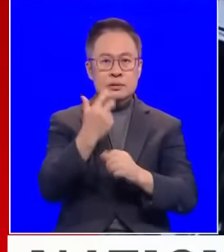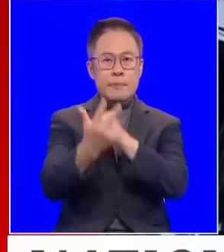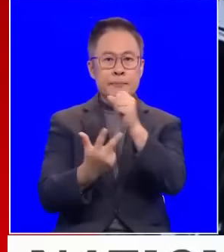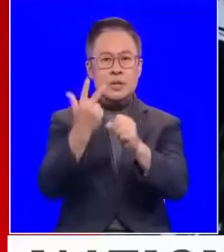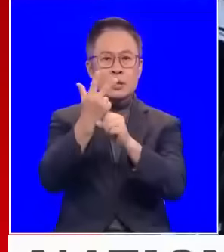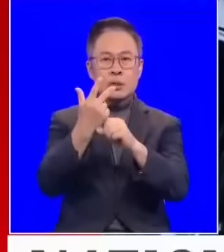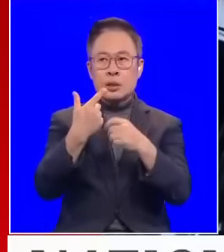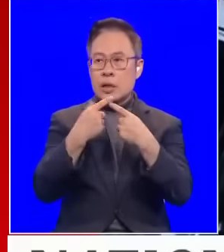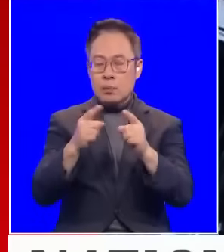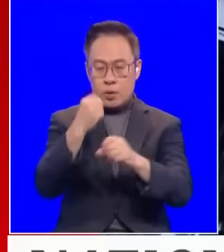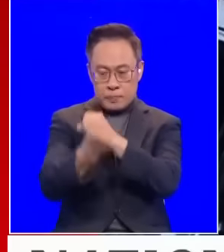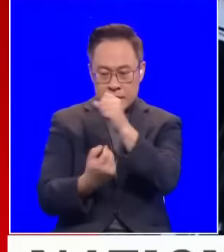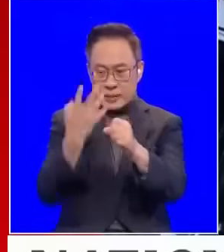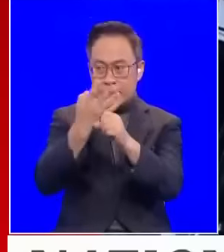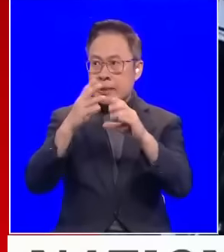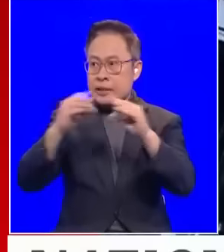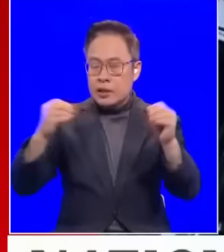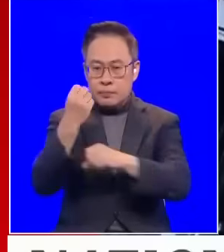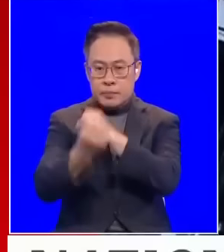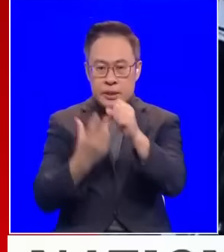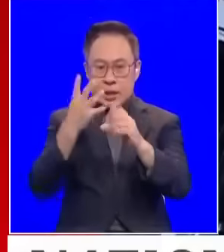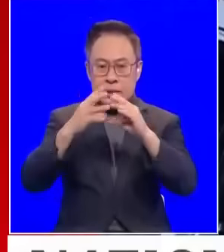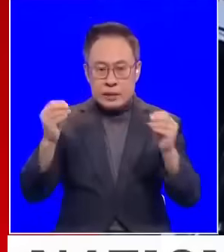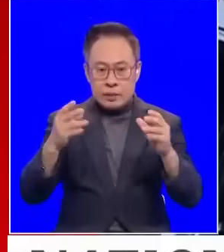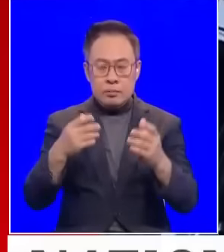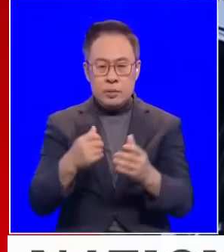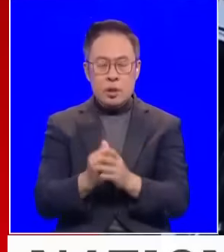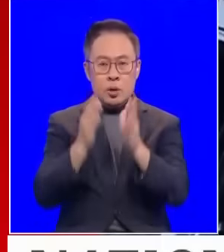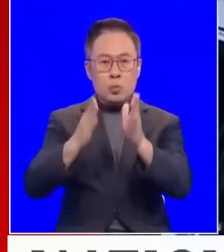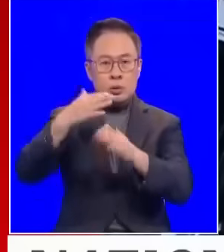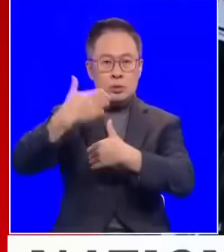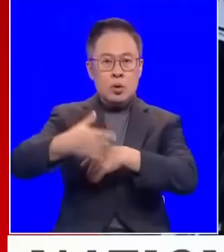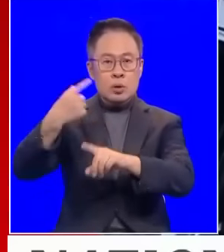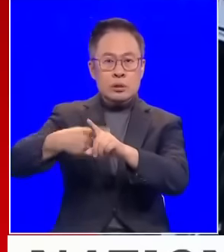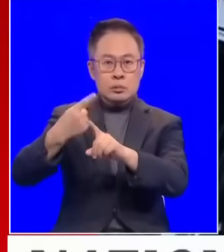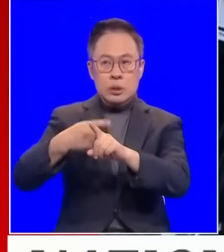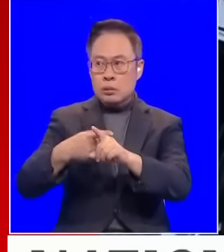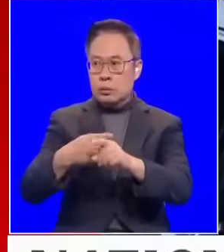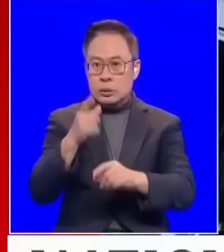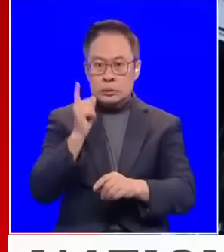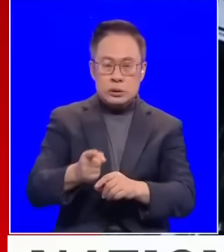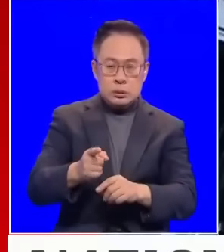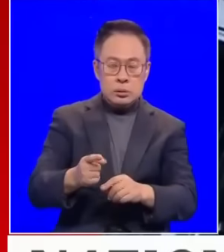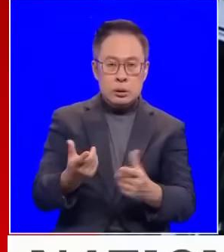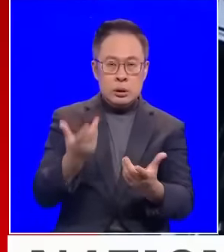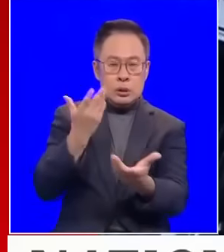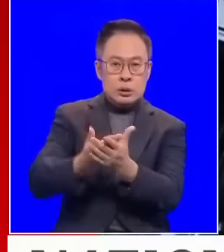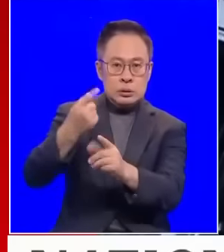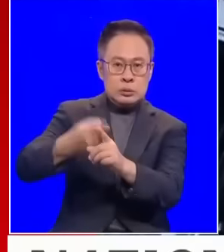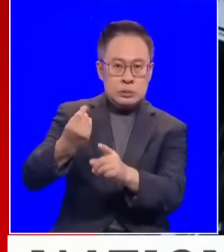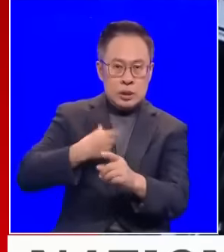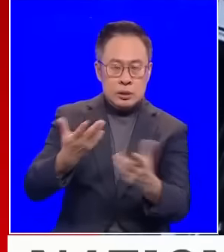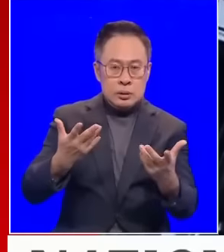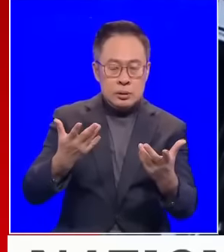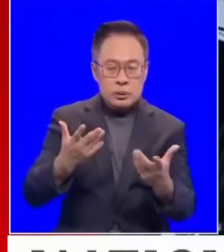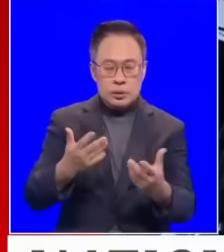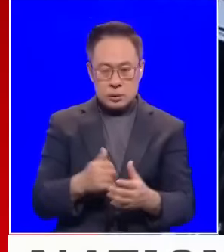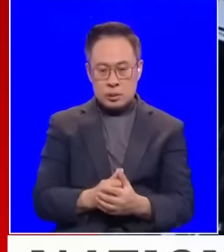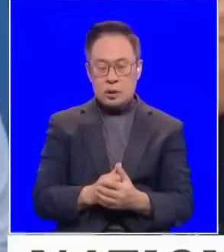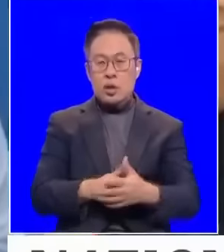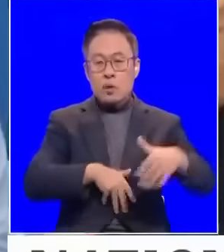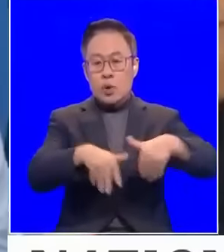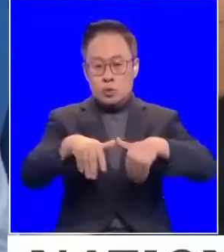ายก็ไม่ได้มาจ่ายค่าเช่าจริงนี ่ ต่อมาผู้เสียหายทั้งหมดในกลุ่มเนี่ยก็มีประมาณสัก100กว่าคนนะคะมูลค่